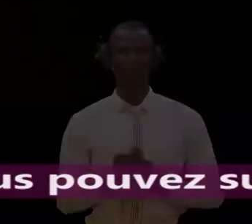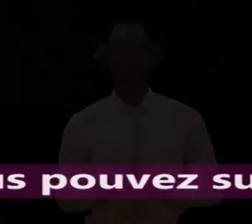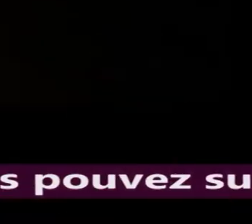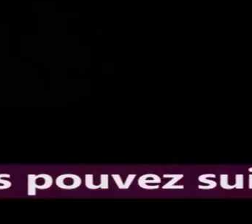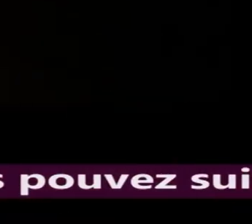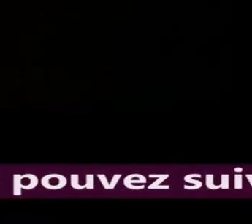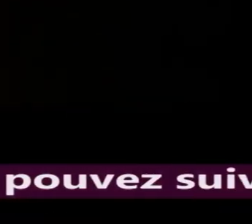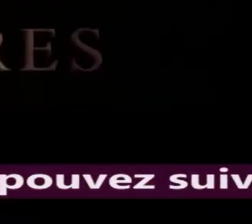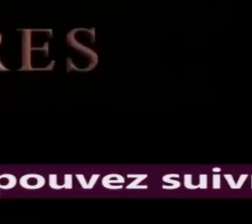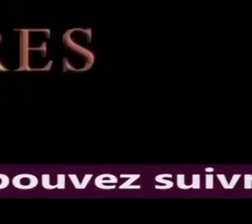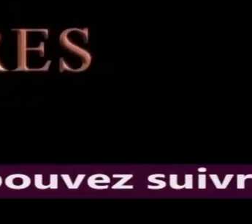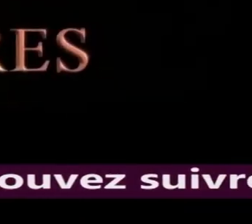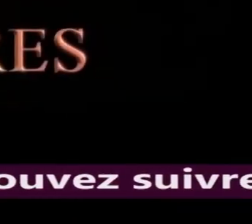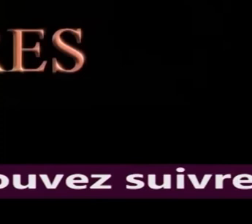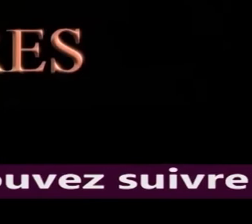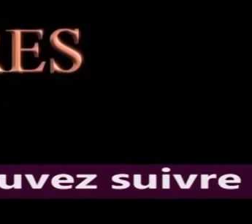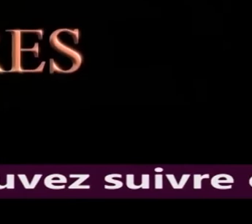lingine. Asante.